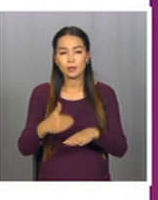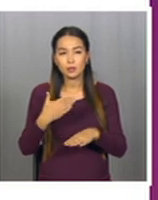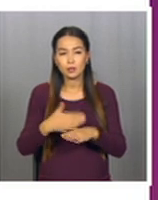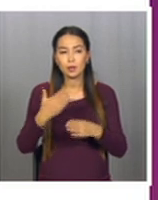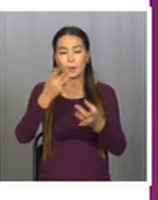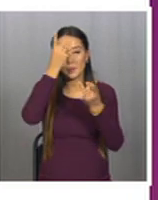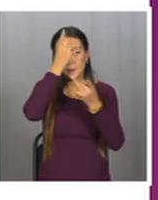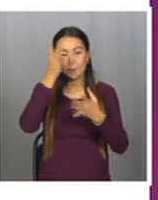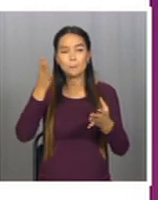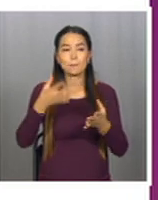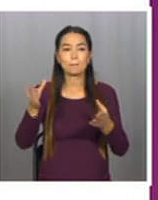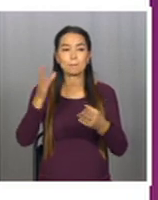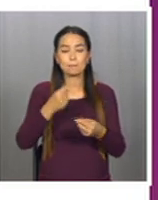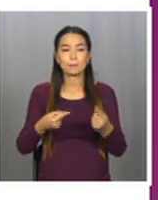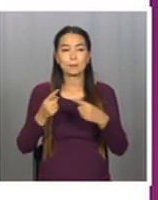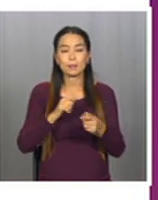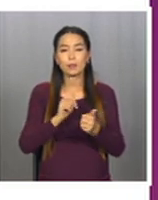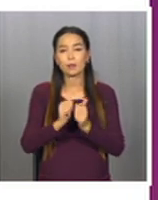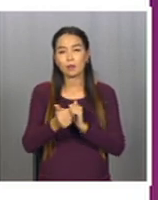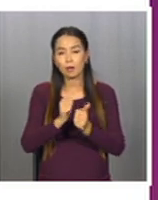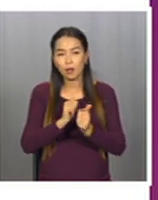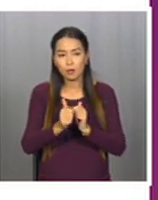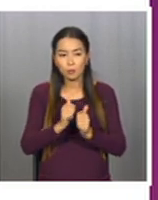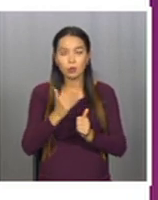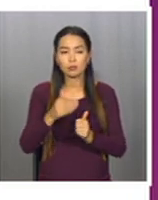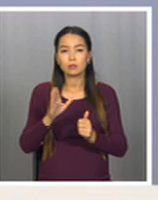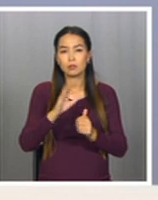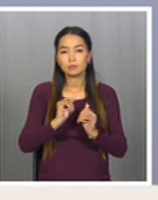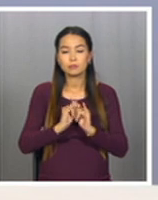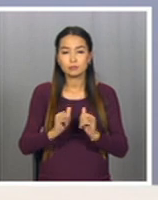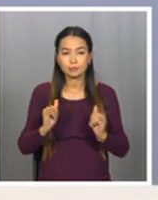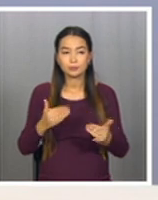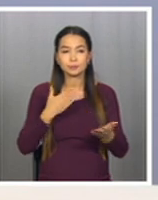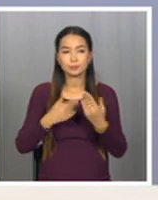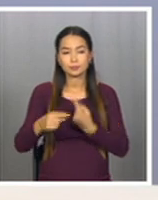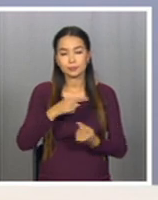мәдениеттері бір-бірімен алмасып, бір-бірімен араласып отыра бастады.